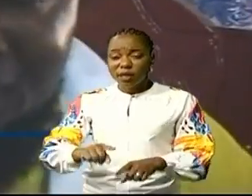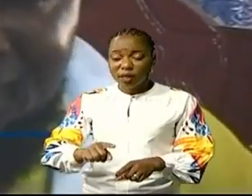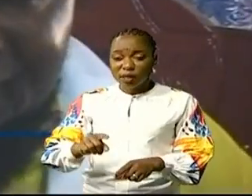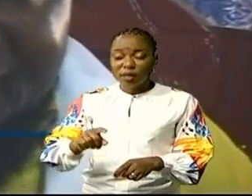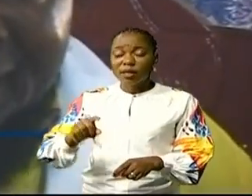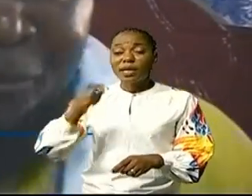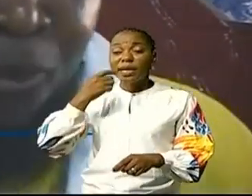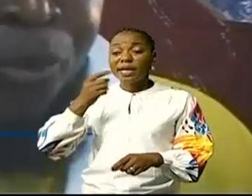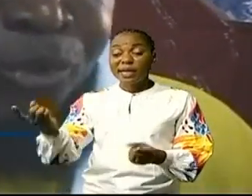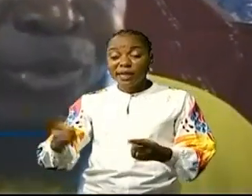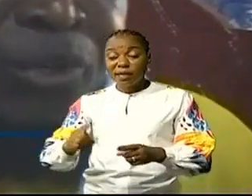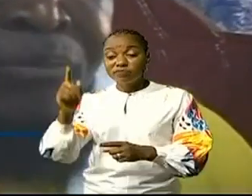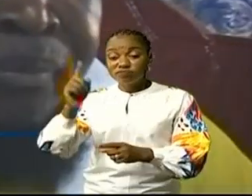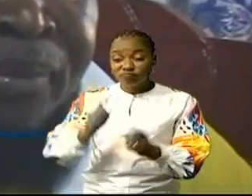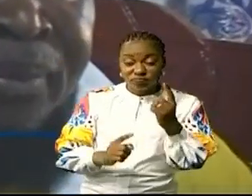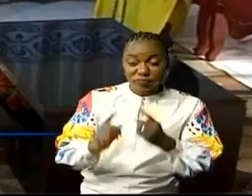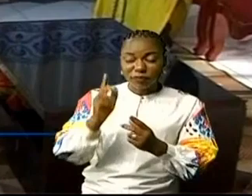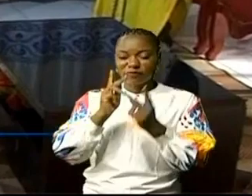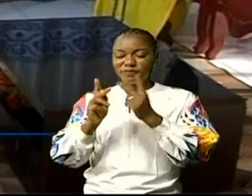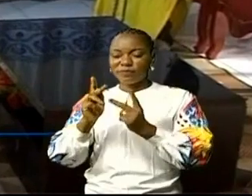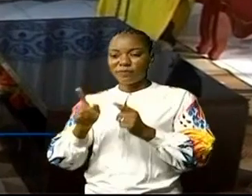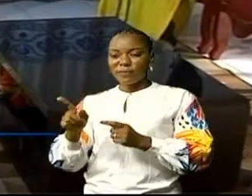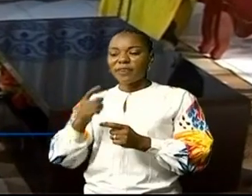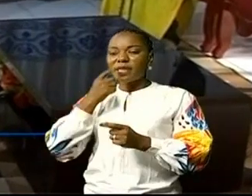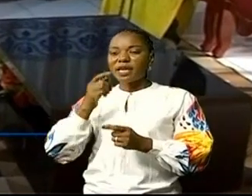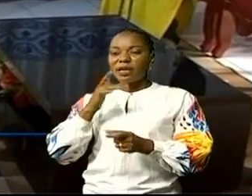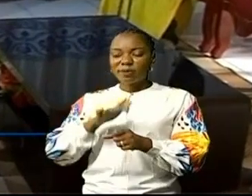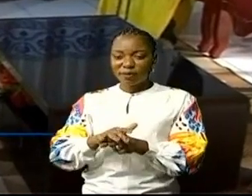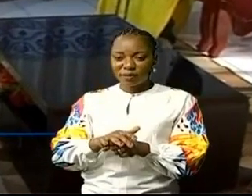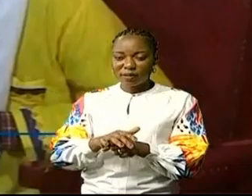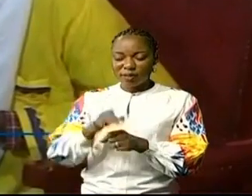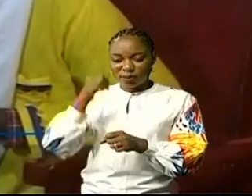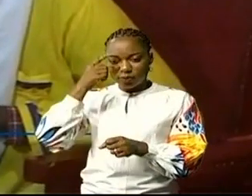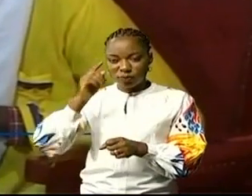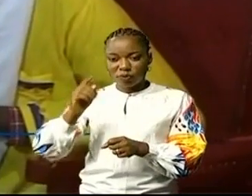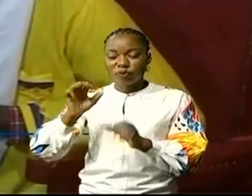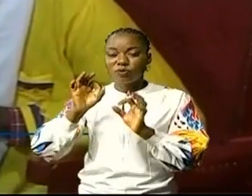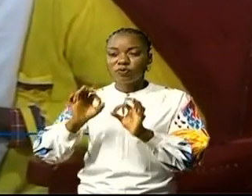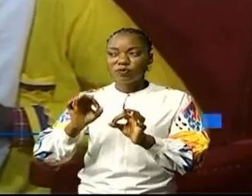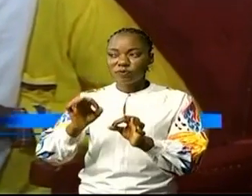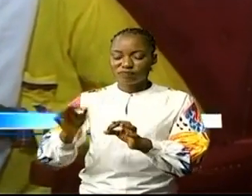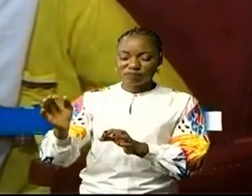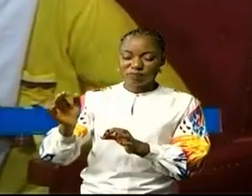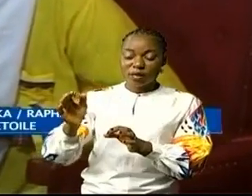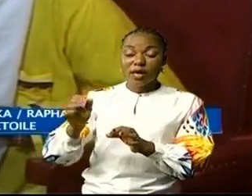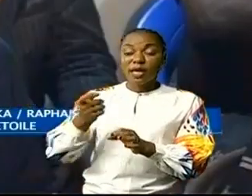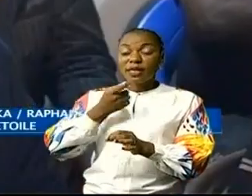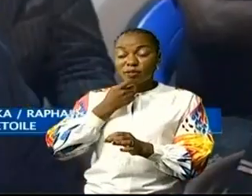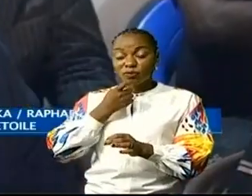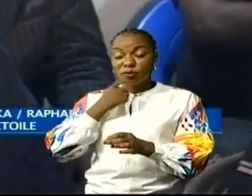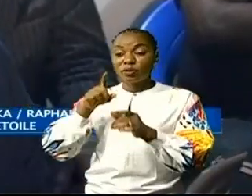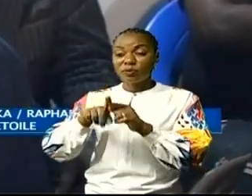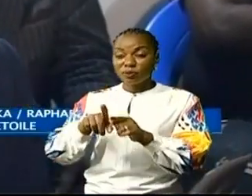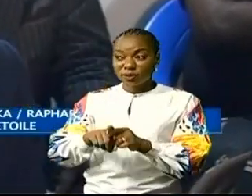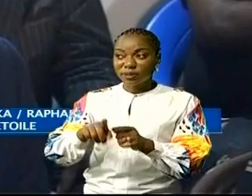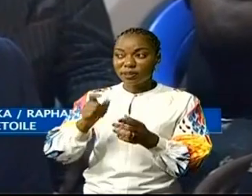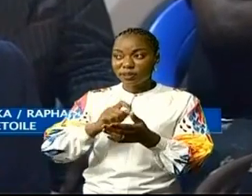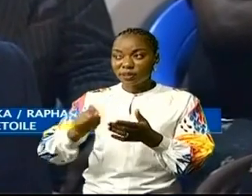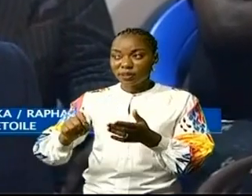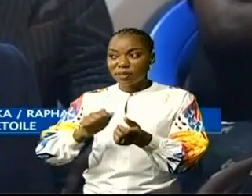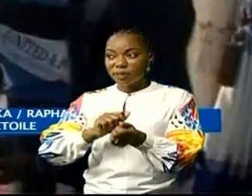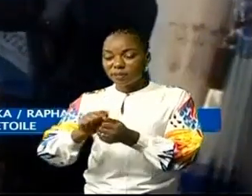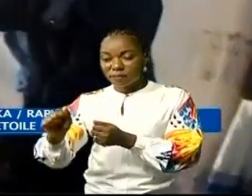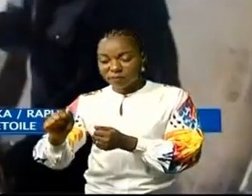félicité l'heureux promis, a exprimé sa volonté de lire une nouvelle page d'histoire qui sera écrite par le